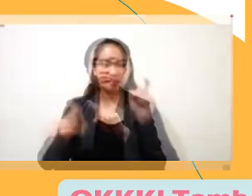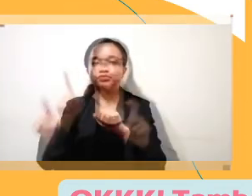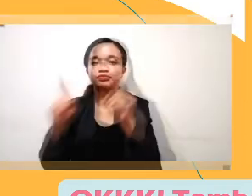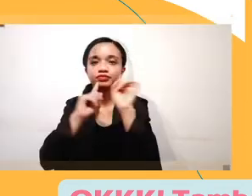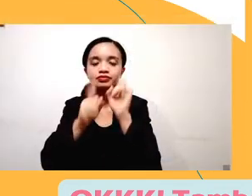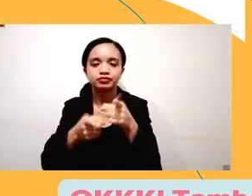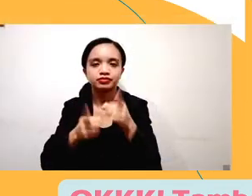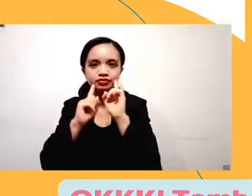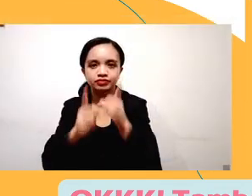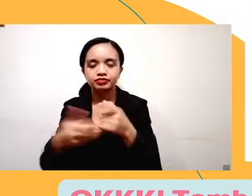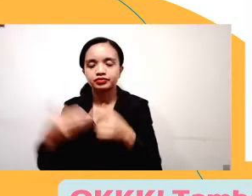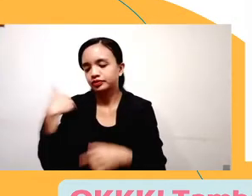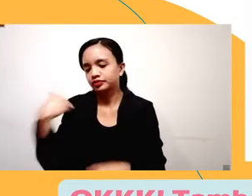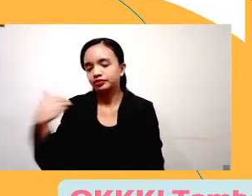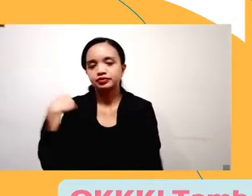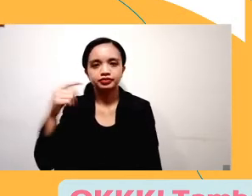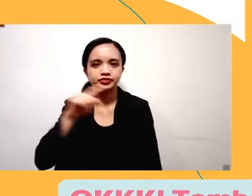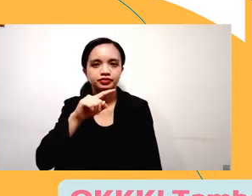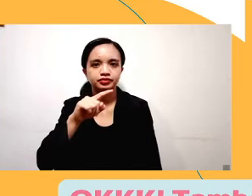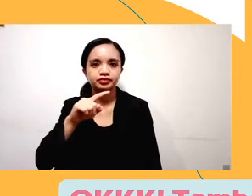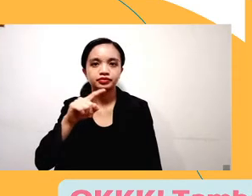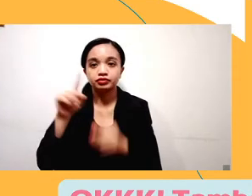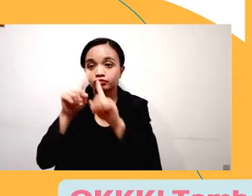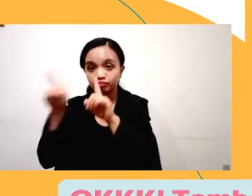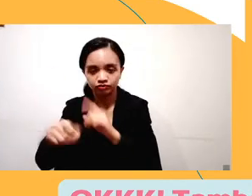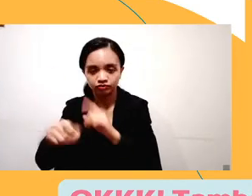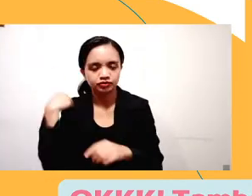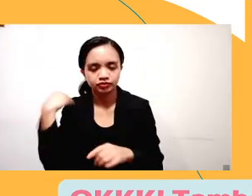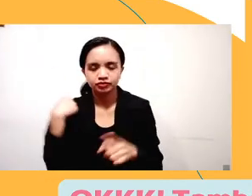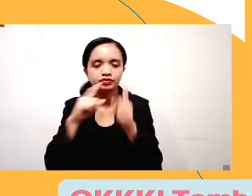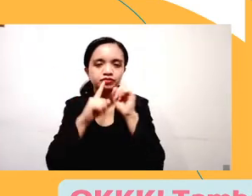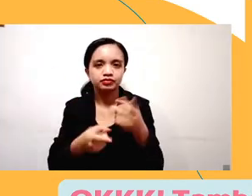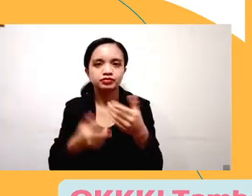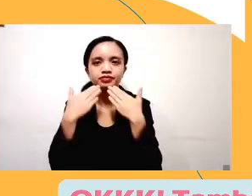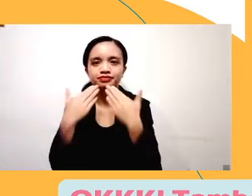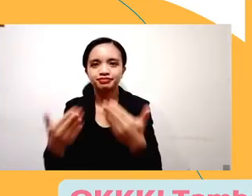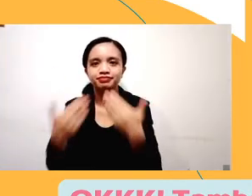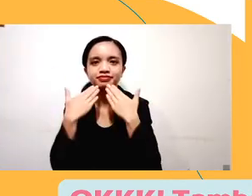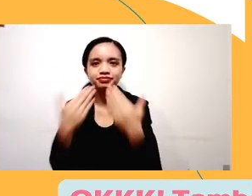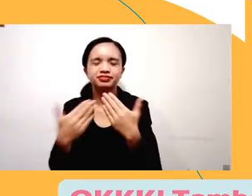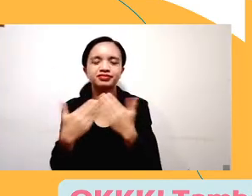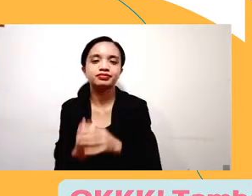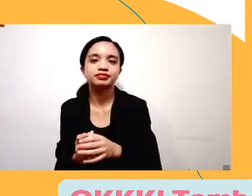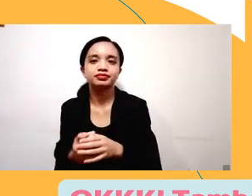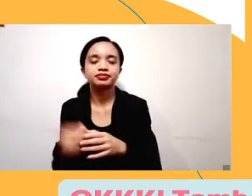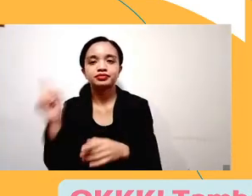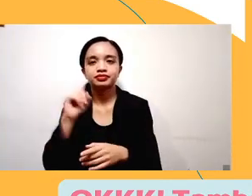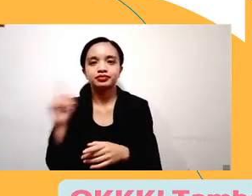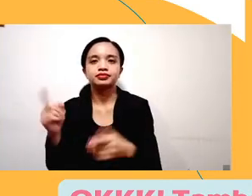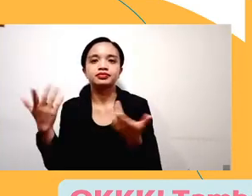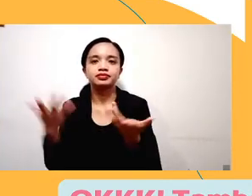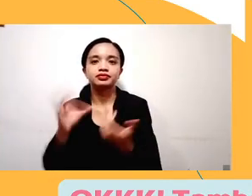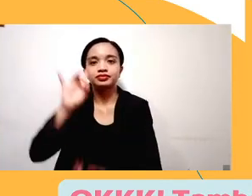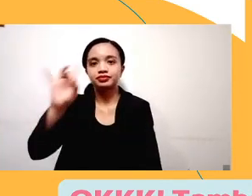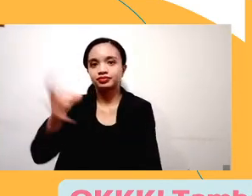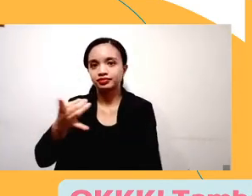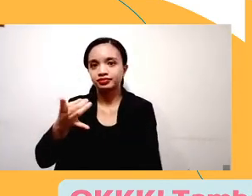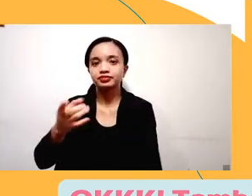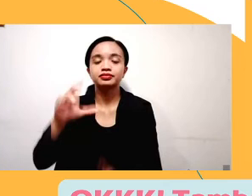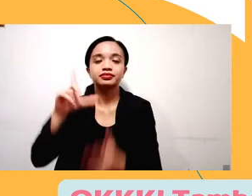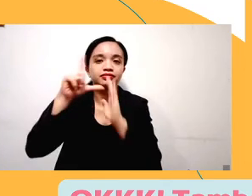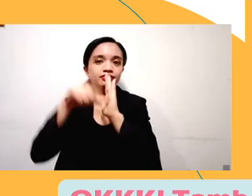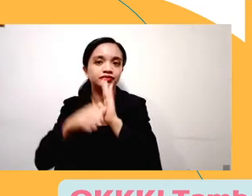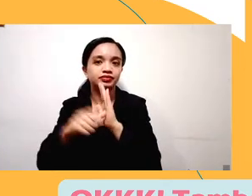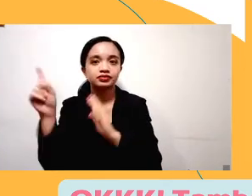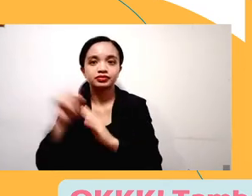nasasagot dito. Okay? Maraming salamat po sa pagsama sa atin dito sa episode 8. At mamaya po, alamin natin